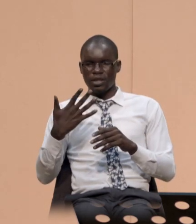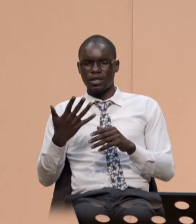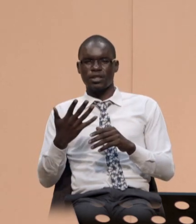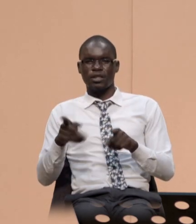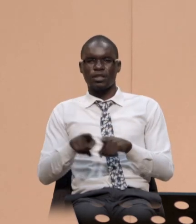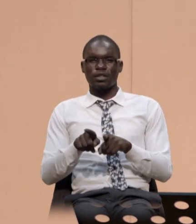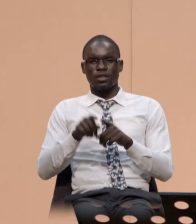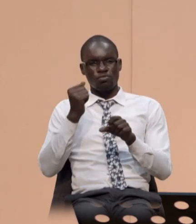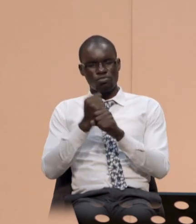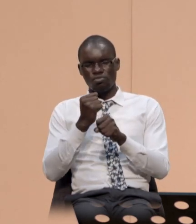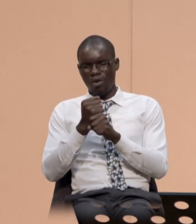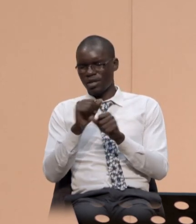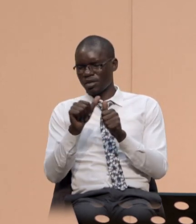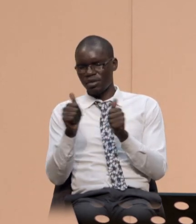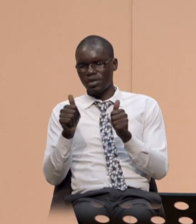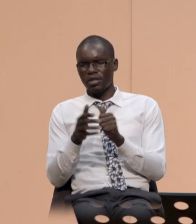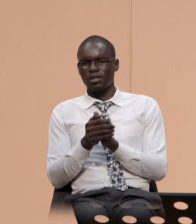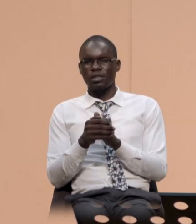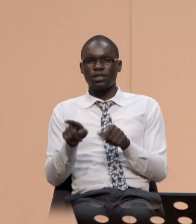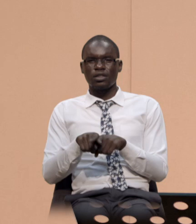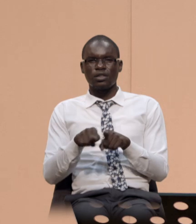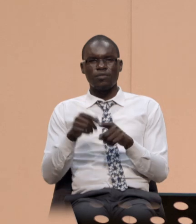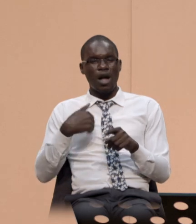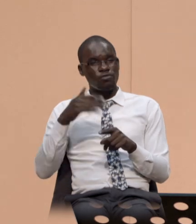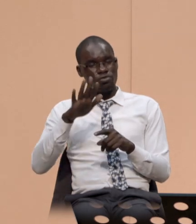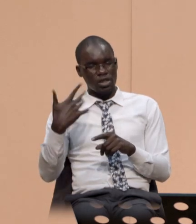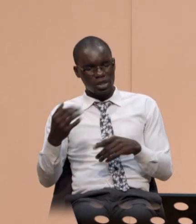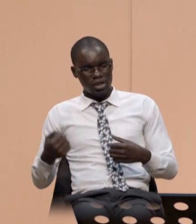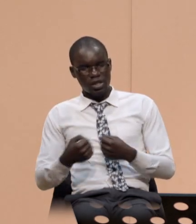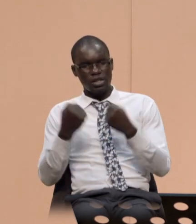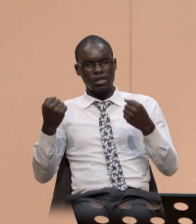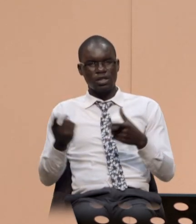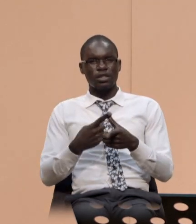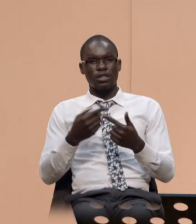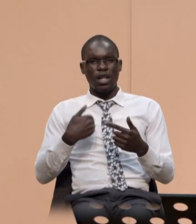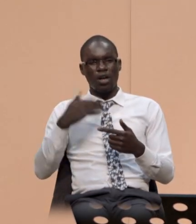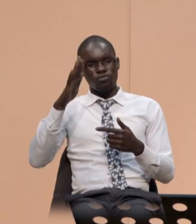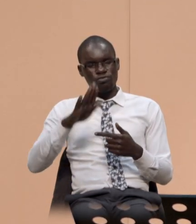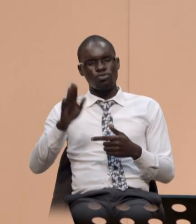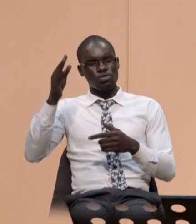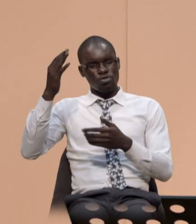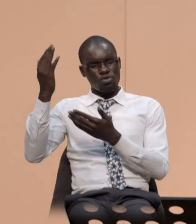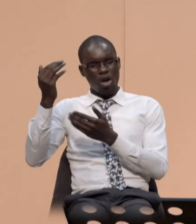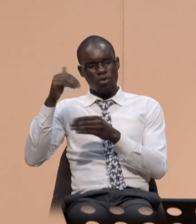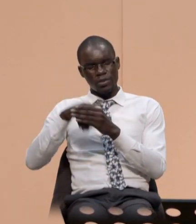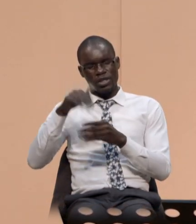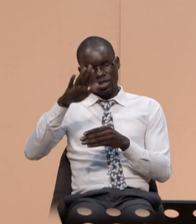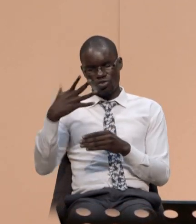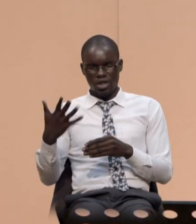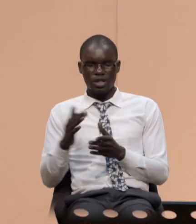ungali unafanya kazi yako kubwa, ungali unapata mapato yako, usiweke matumaini yako kwa mapato